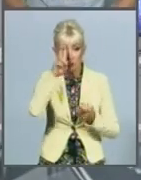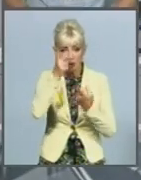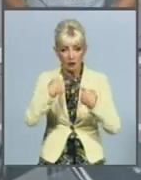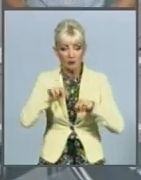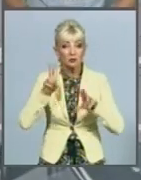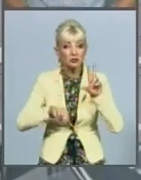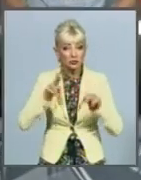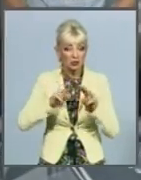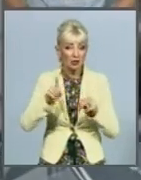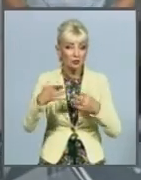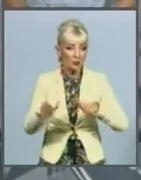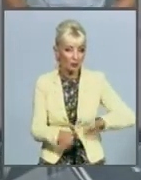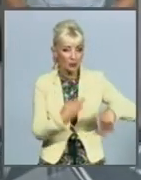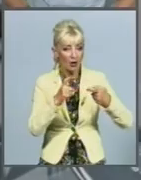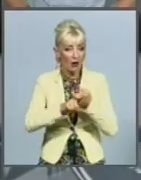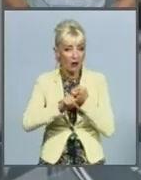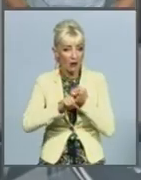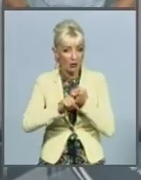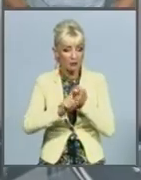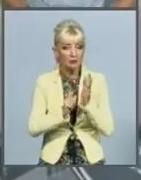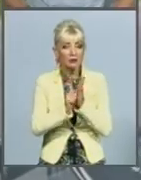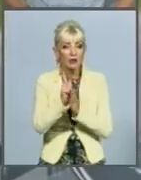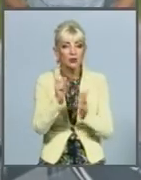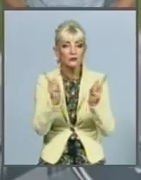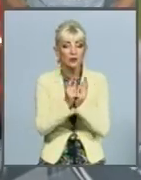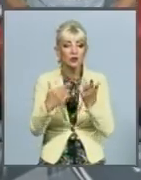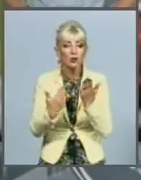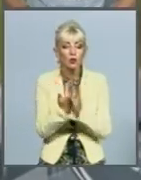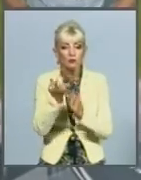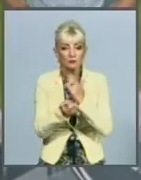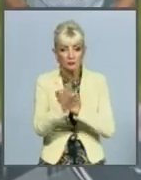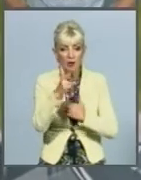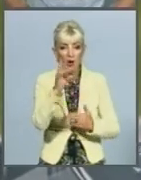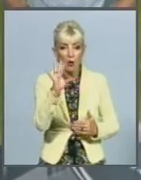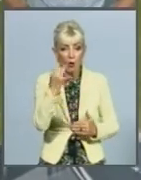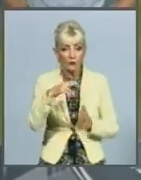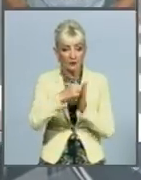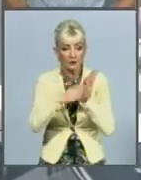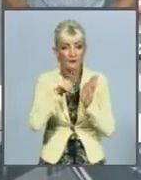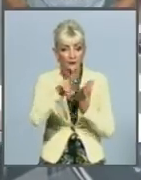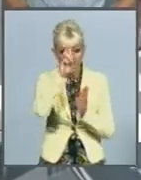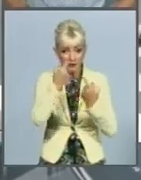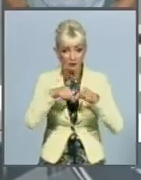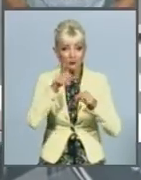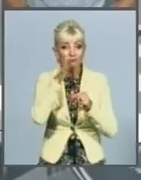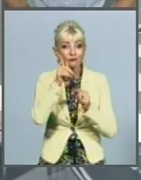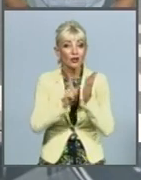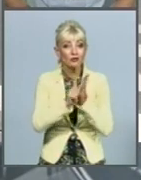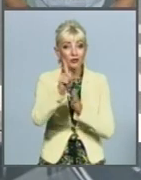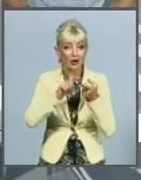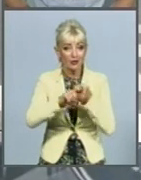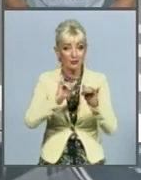що пережили коронавірусну кризу, почали стикатися з новими спалахами COVID-19. У тих державах, які на початку пандемії